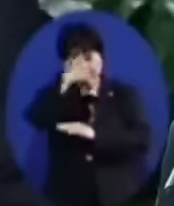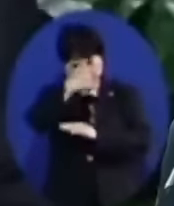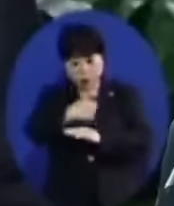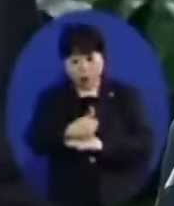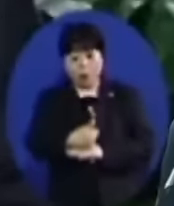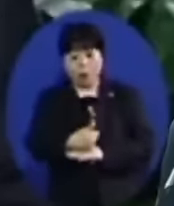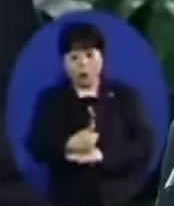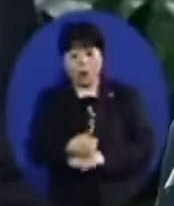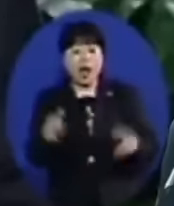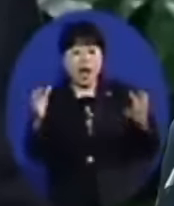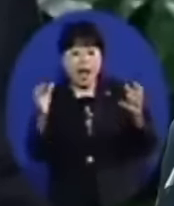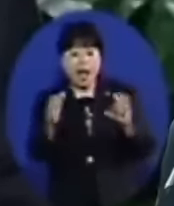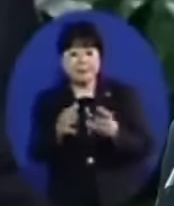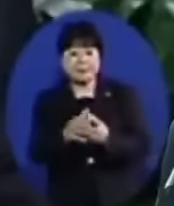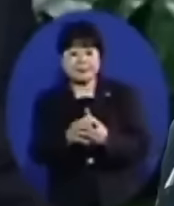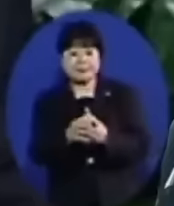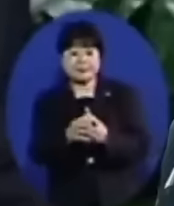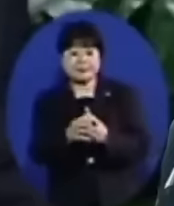그리스도와 합하여